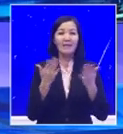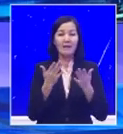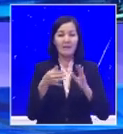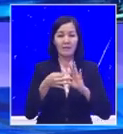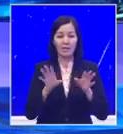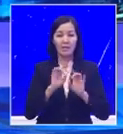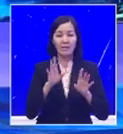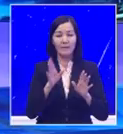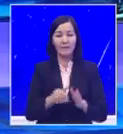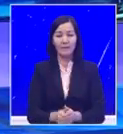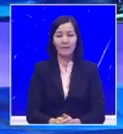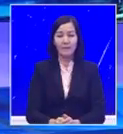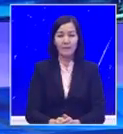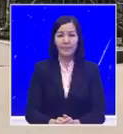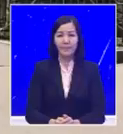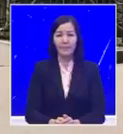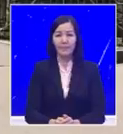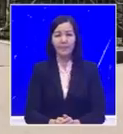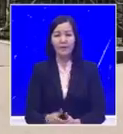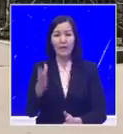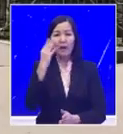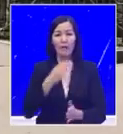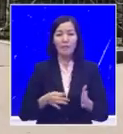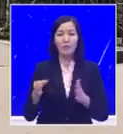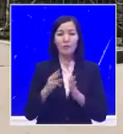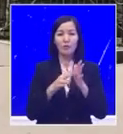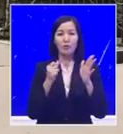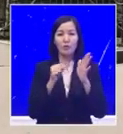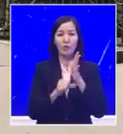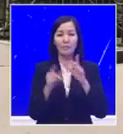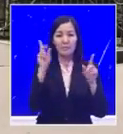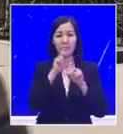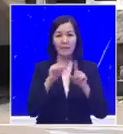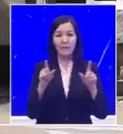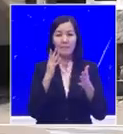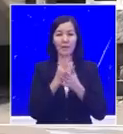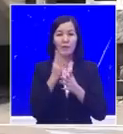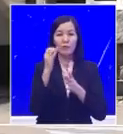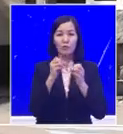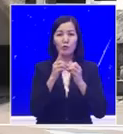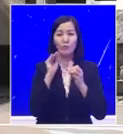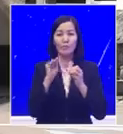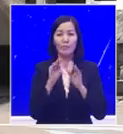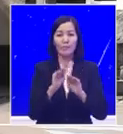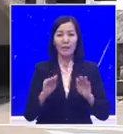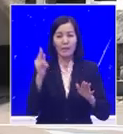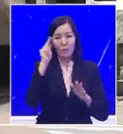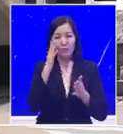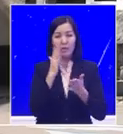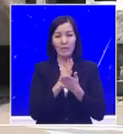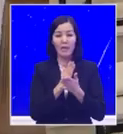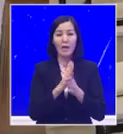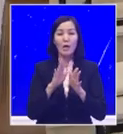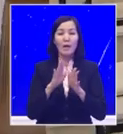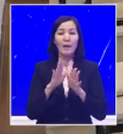қандай? Тілсіз жүретін көрейік. Алматы облысында 760 мектеп бар. Бұларда 411 мың жеткіншек білім алып жатыр.